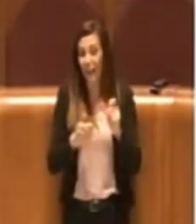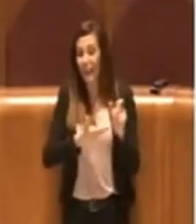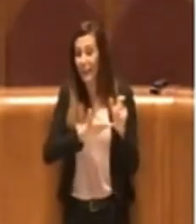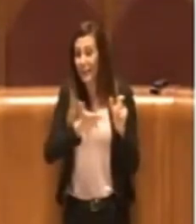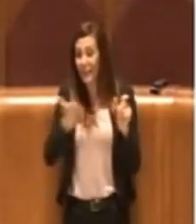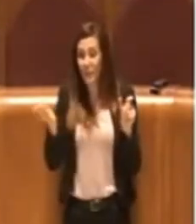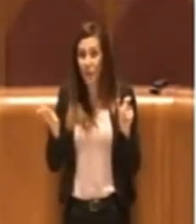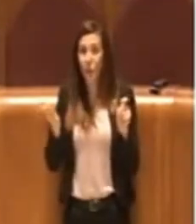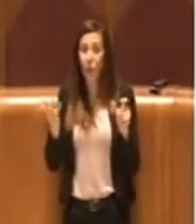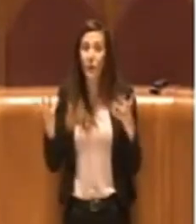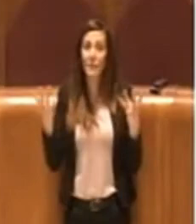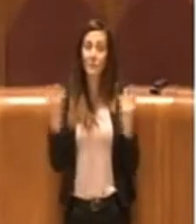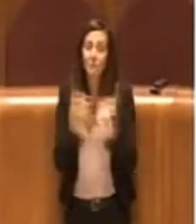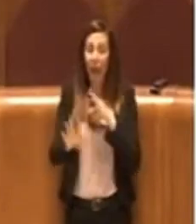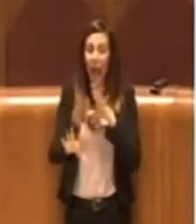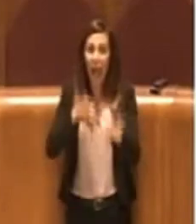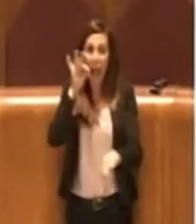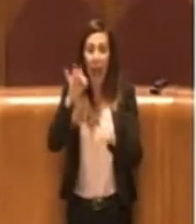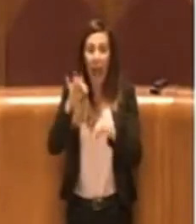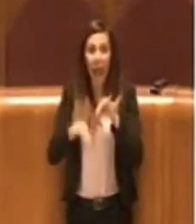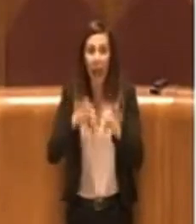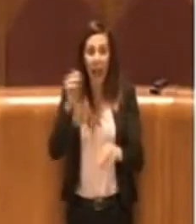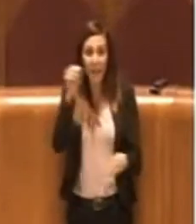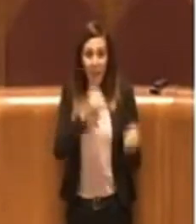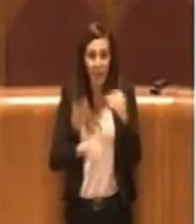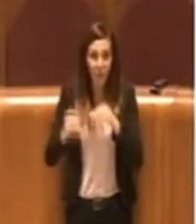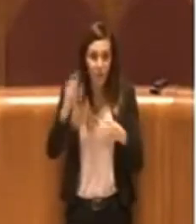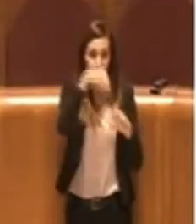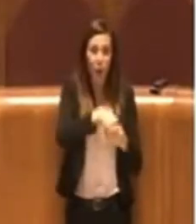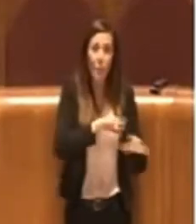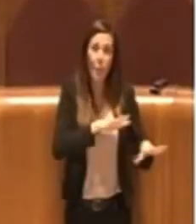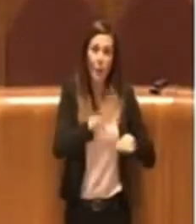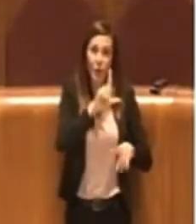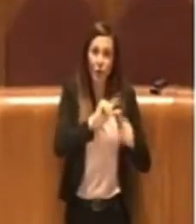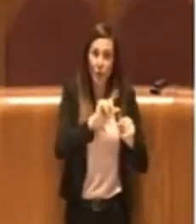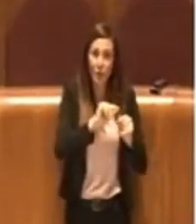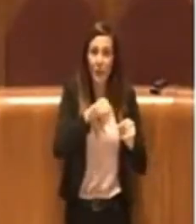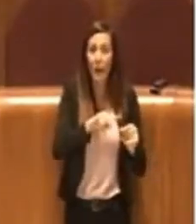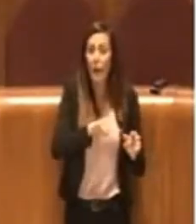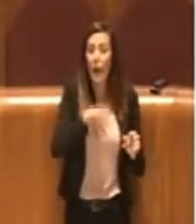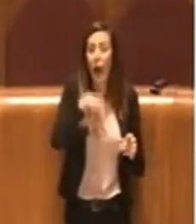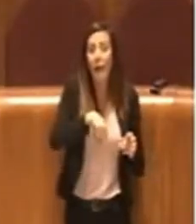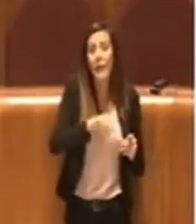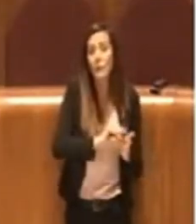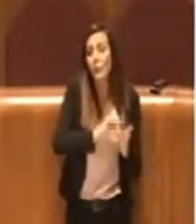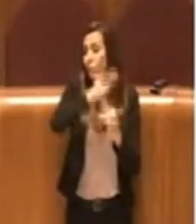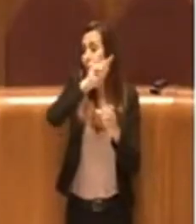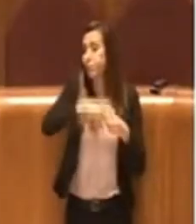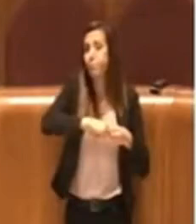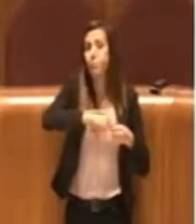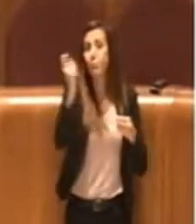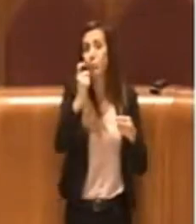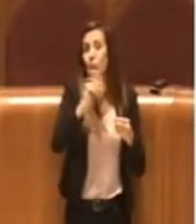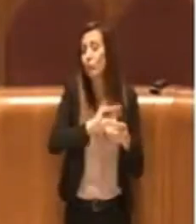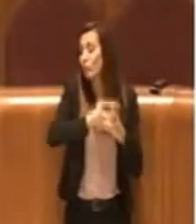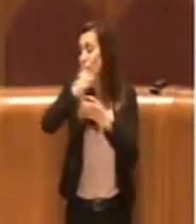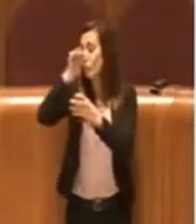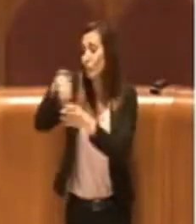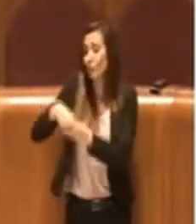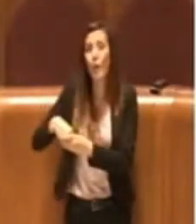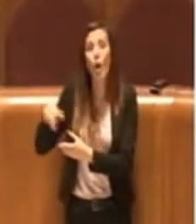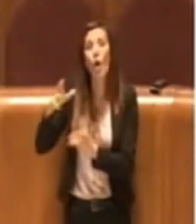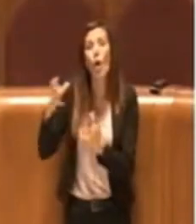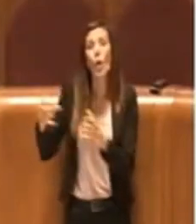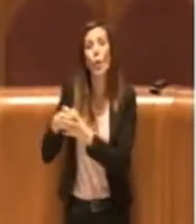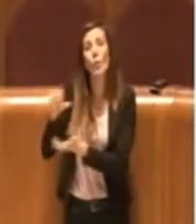state elette col Movimento 5 Stelle, che ora stanno nel gruppo misto o con altri partiti, fanno presto a cambiare forma